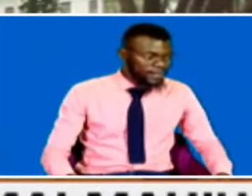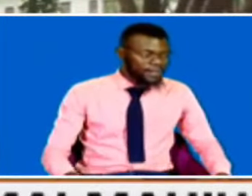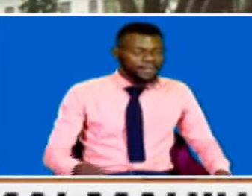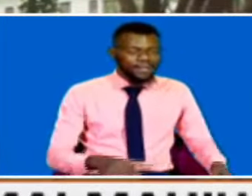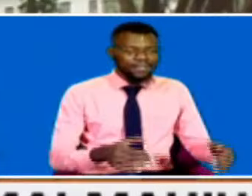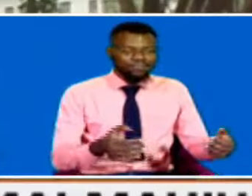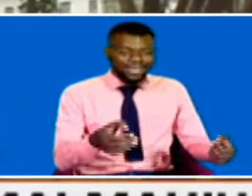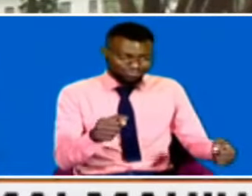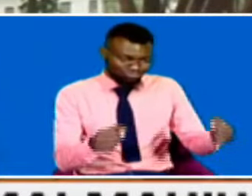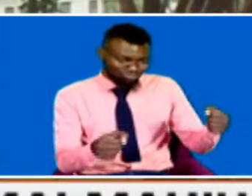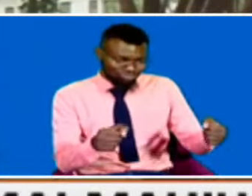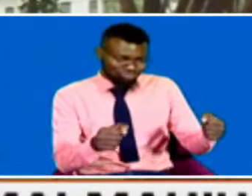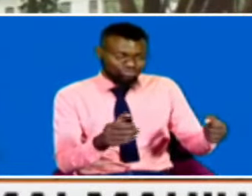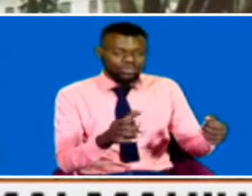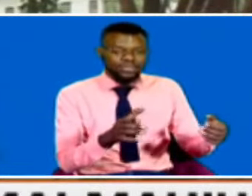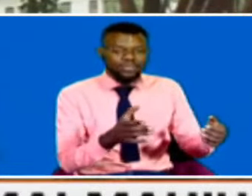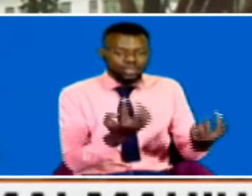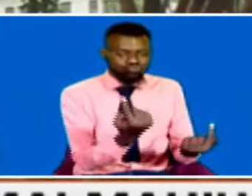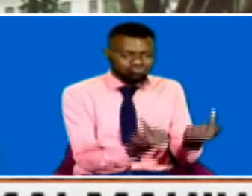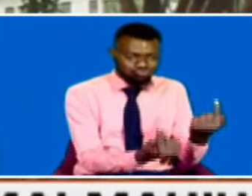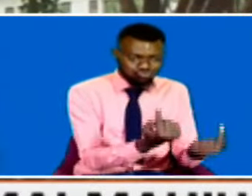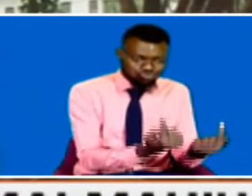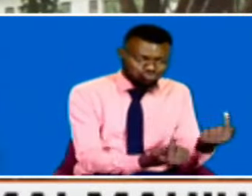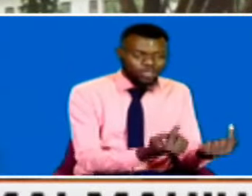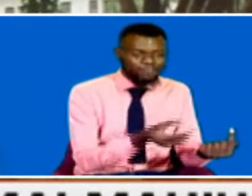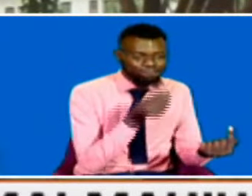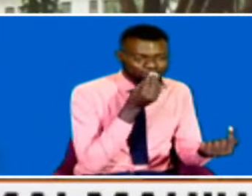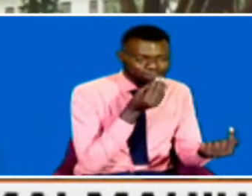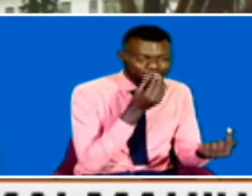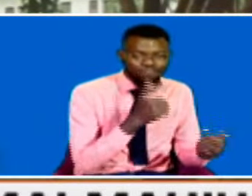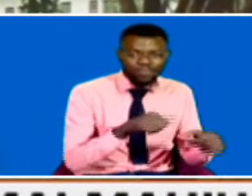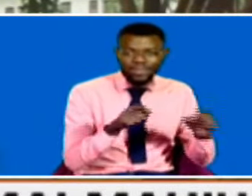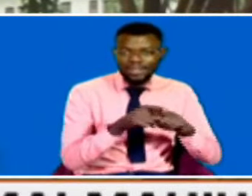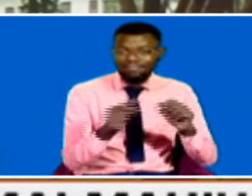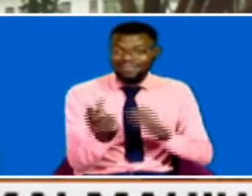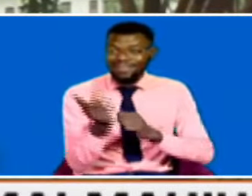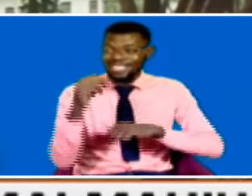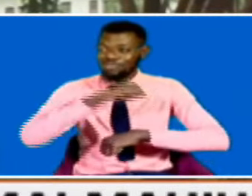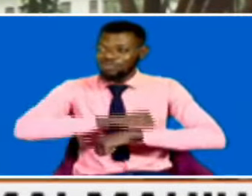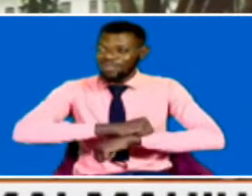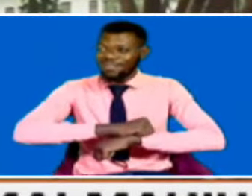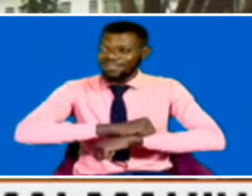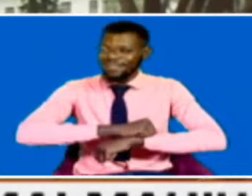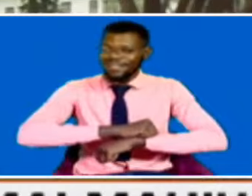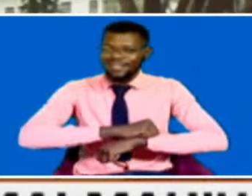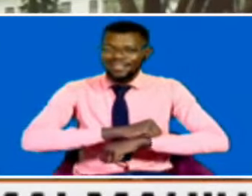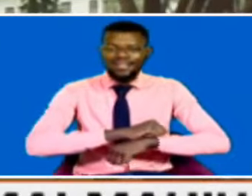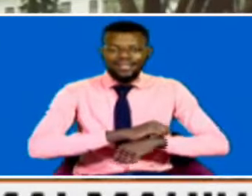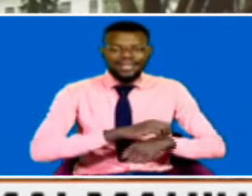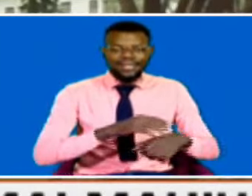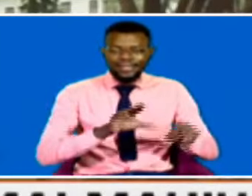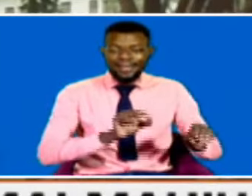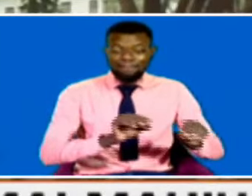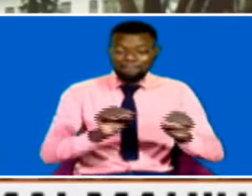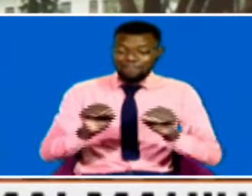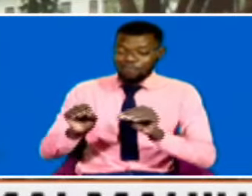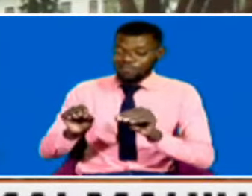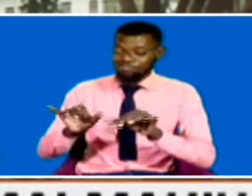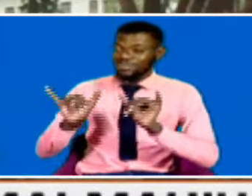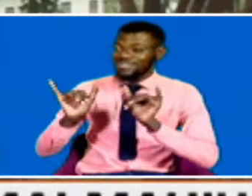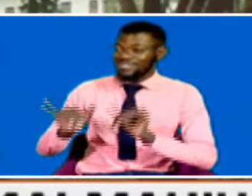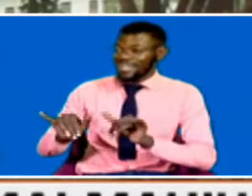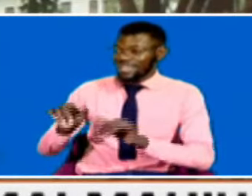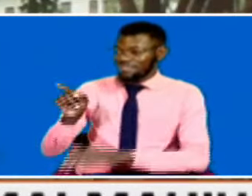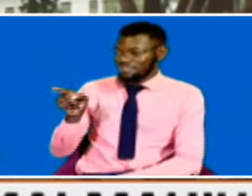tunapikia wale waathiriwa, na tukashukua ile shule ya sekondari, hapo ndio tulikuwa tumehost